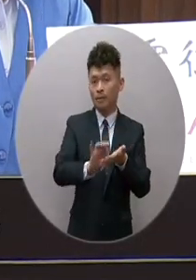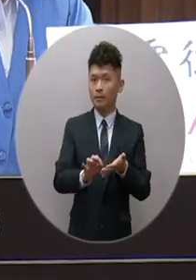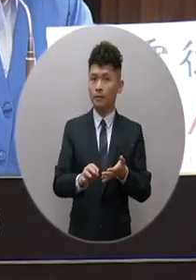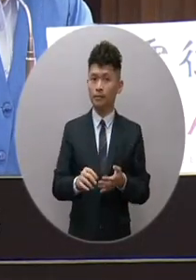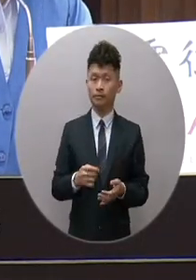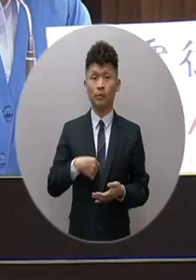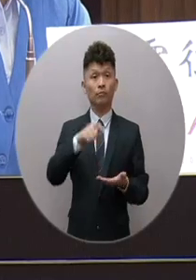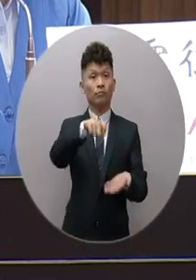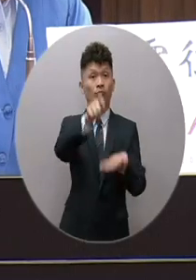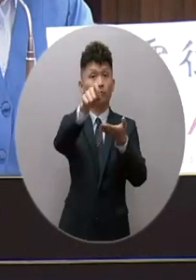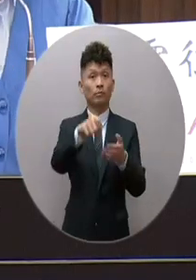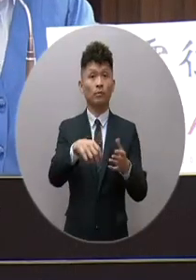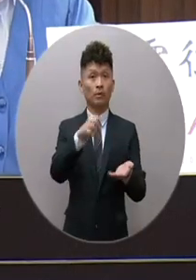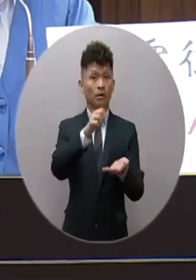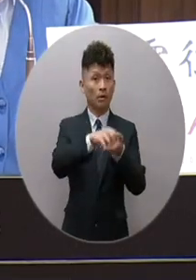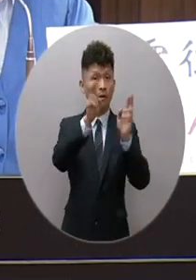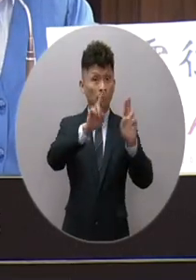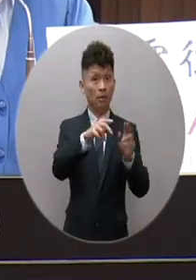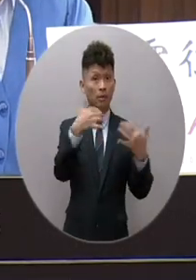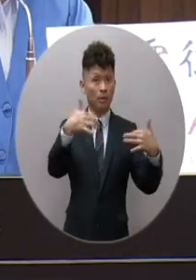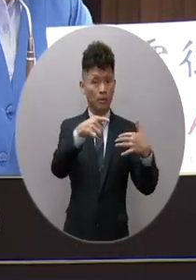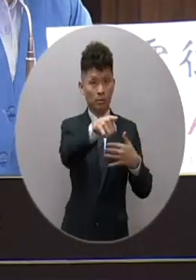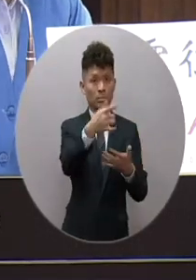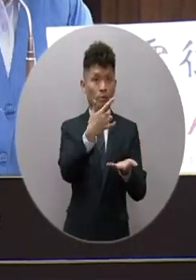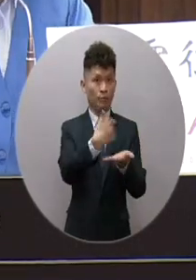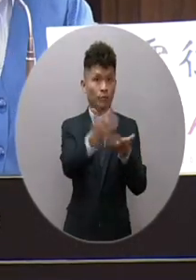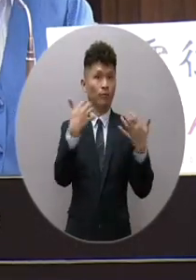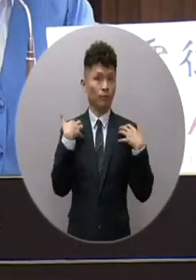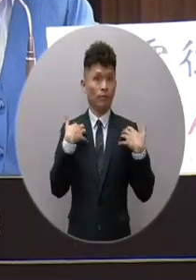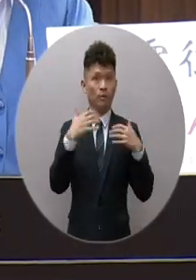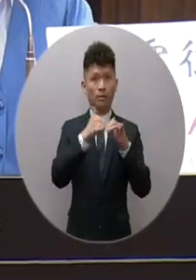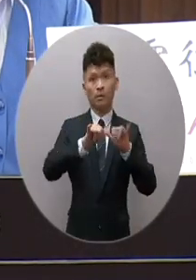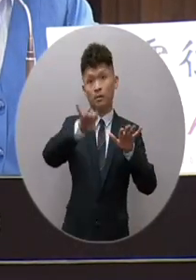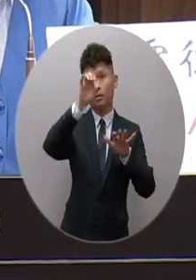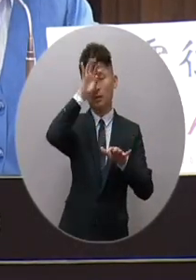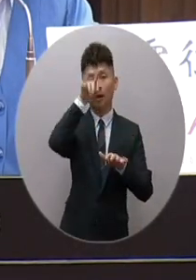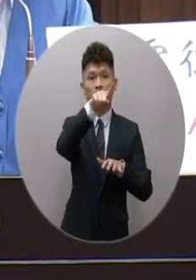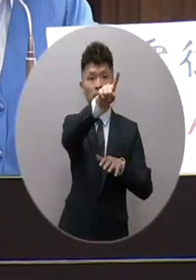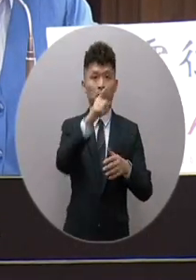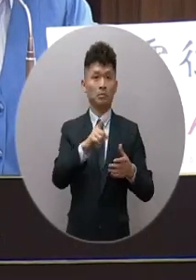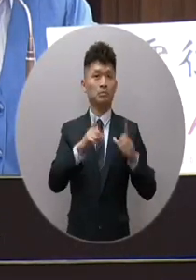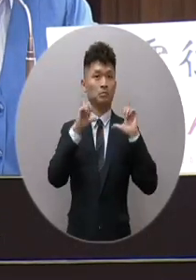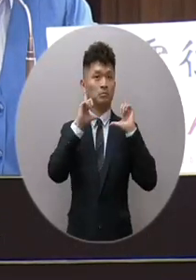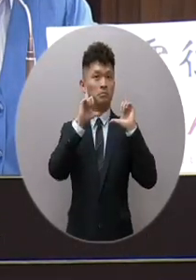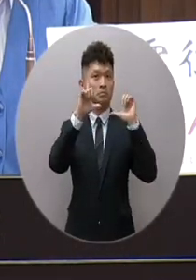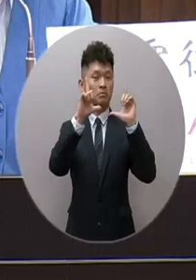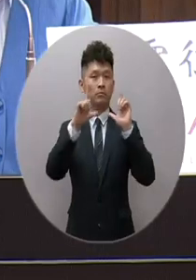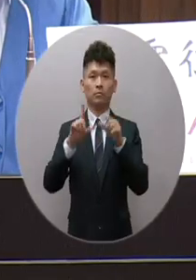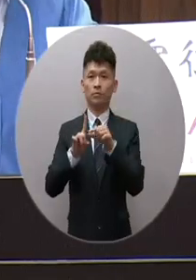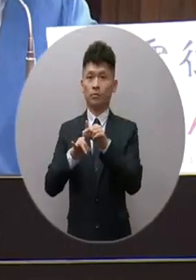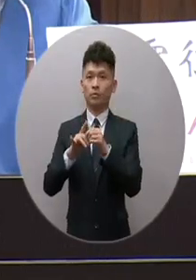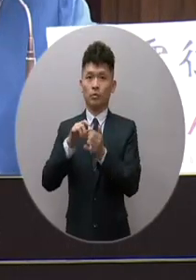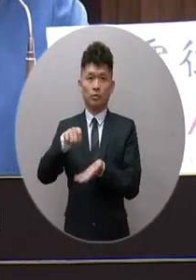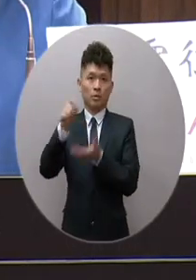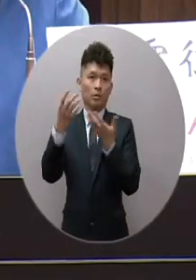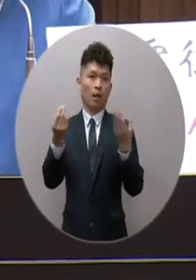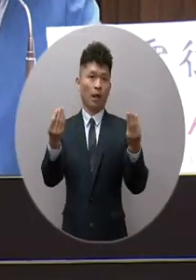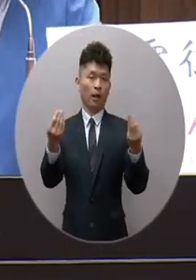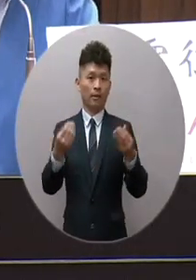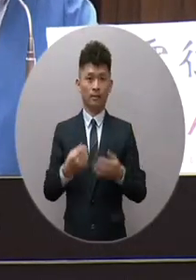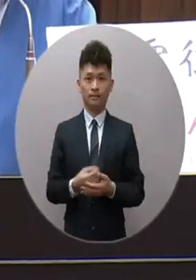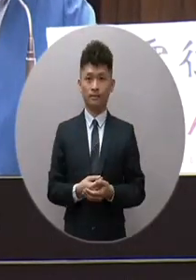的核能的事情是你自己要去处理，这是你们民进党的神主牌，不是中部人的神主牌。也因